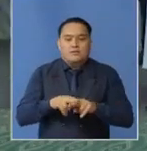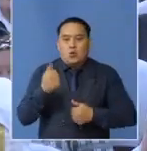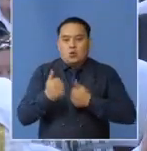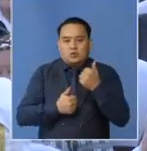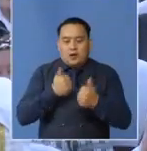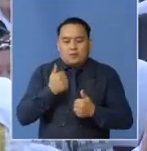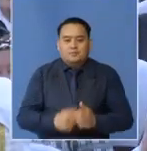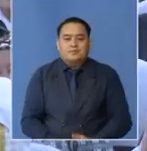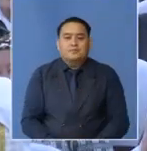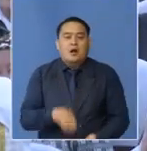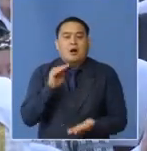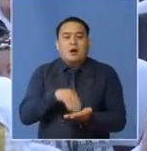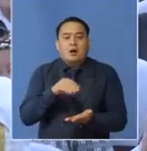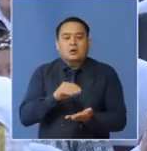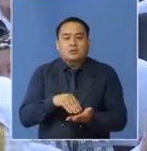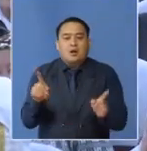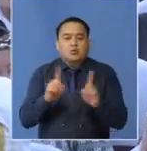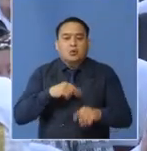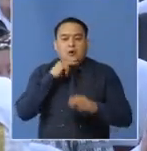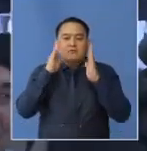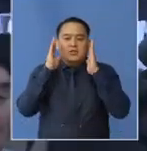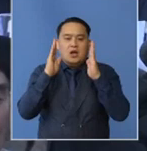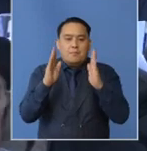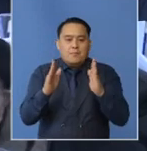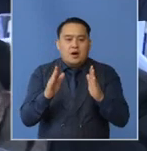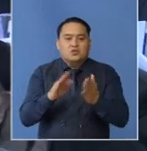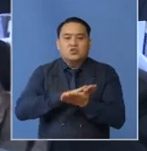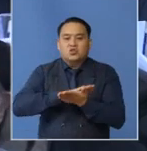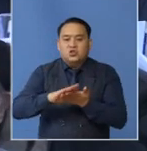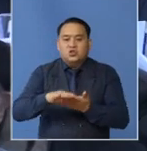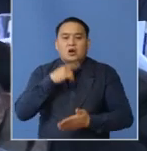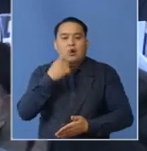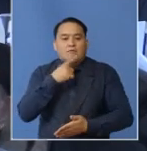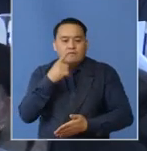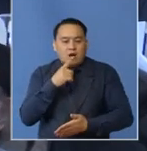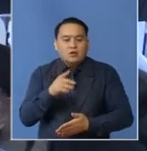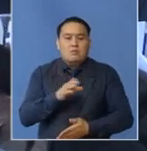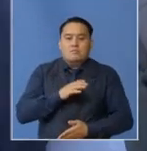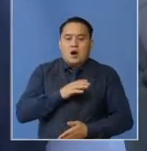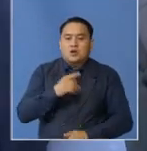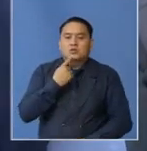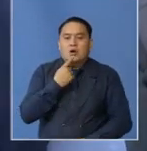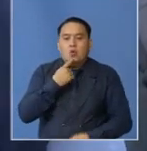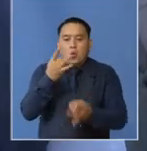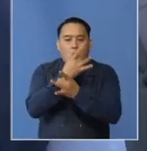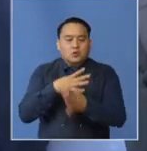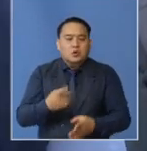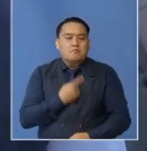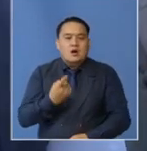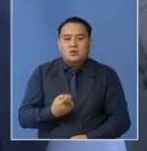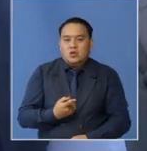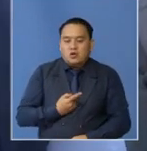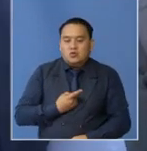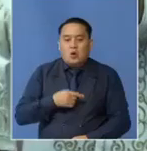конкурса. При оценке участников особое внимание было уделено чистоте произношения, богатству языка, ораторскому